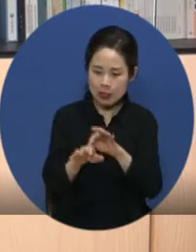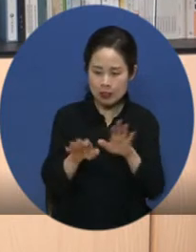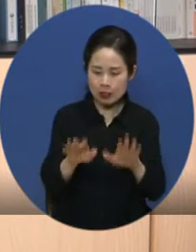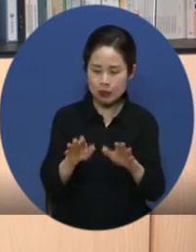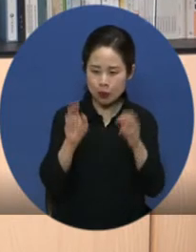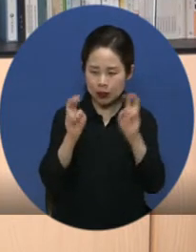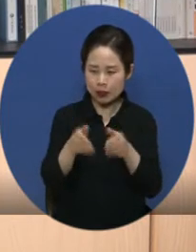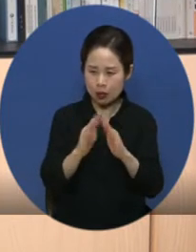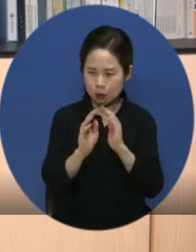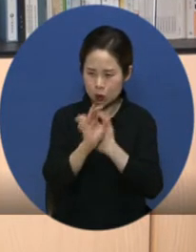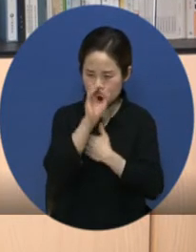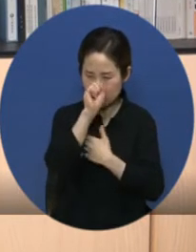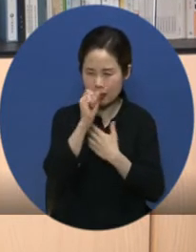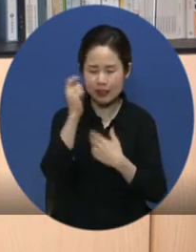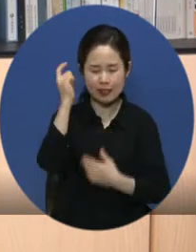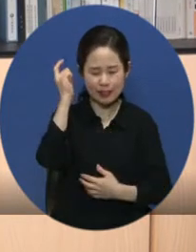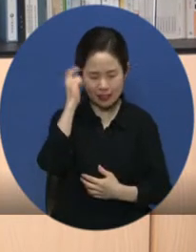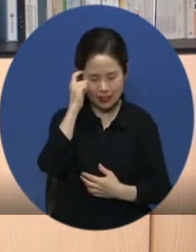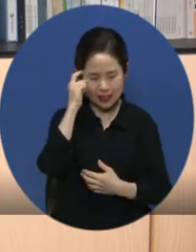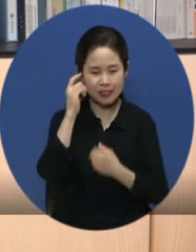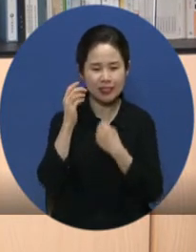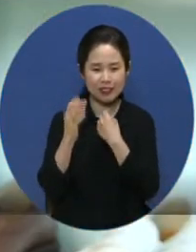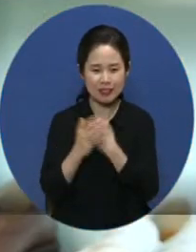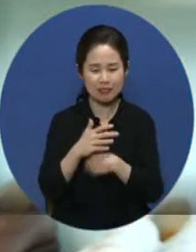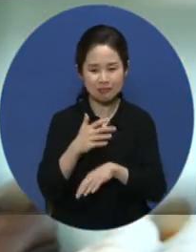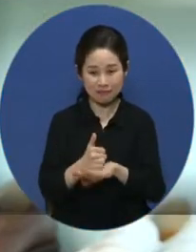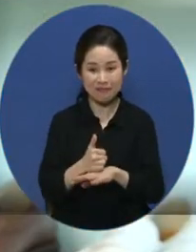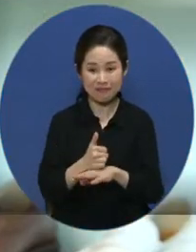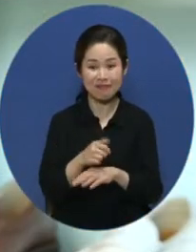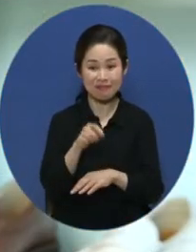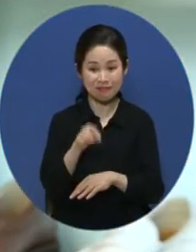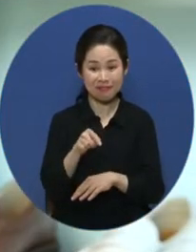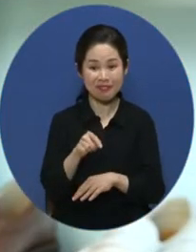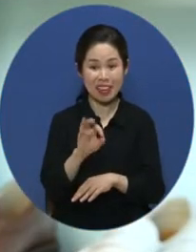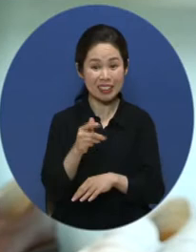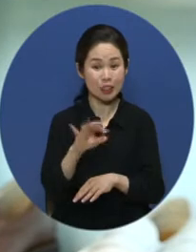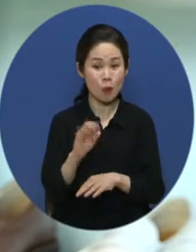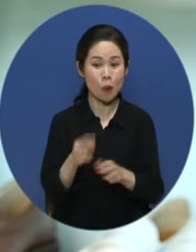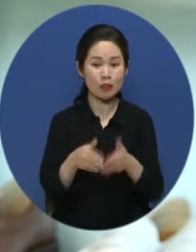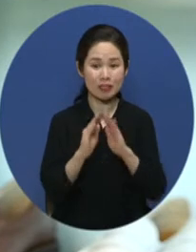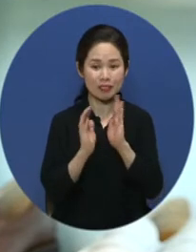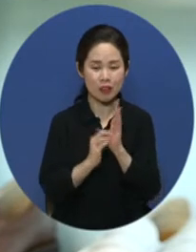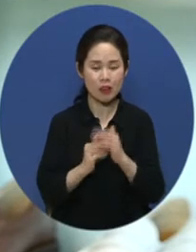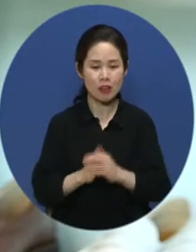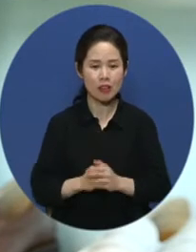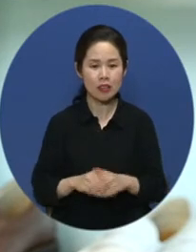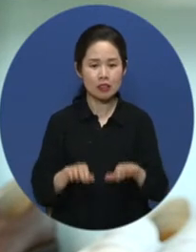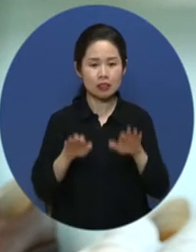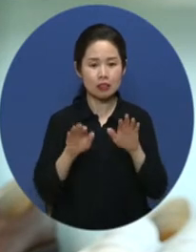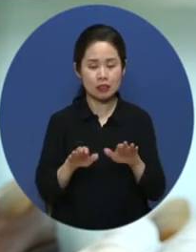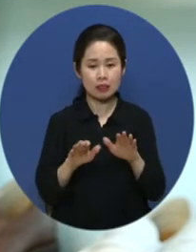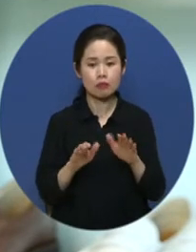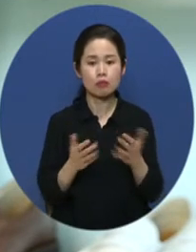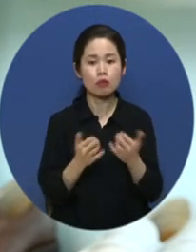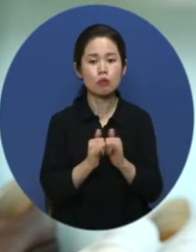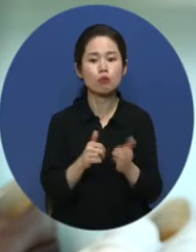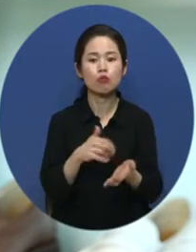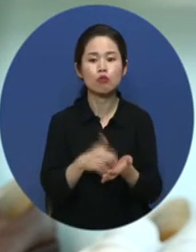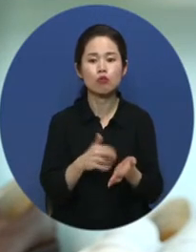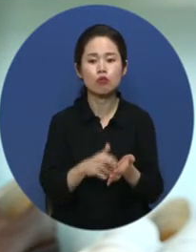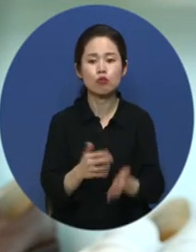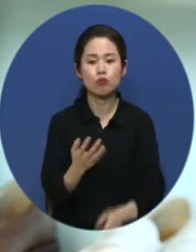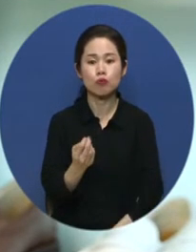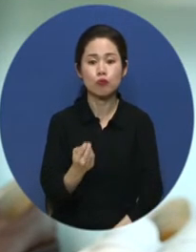되겠구나 싶어서 그렇게 만든 거죠. 그럼 현재 아지오와 함께하고 있는 장애인 근로자는 몇 명이세요?